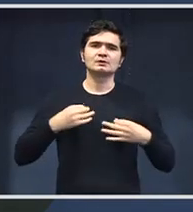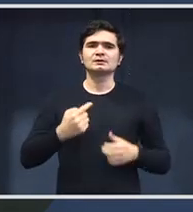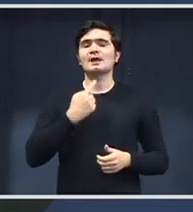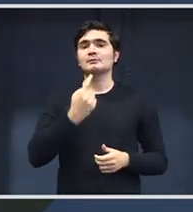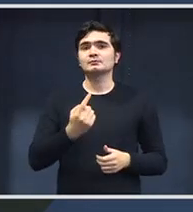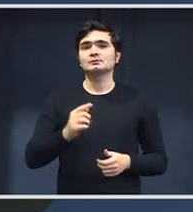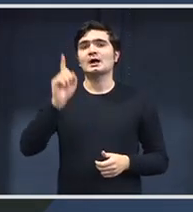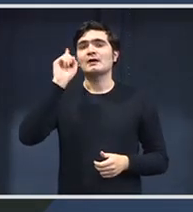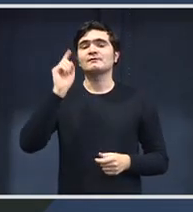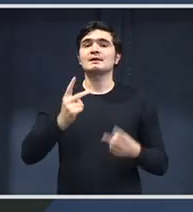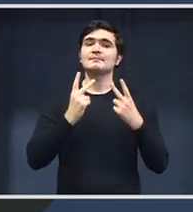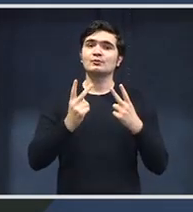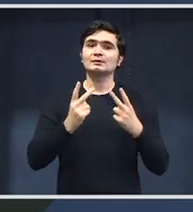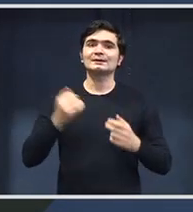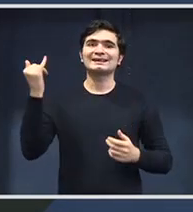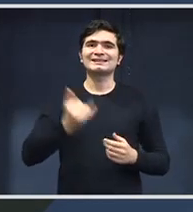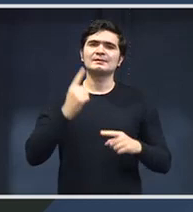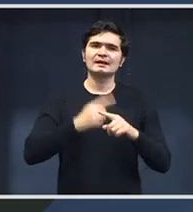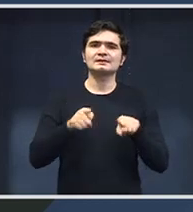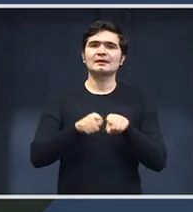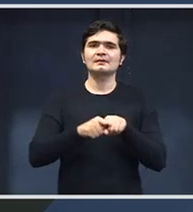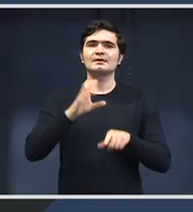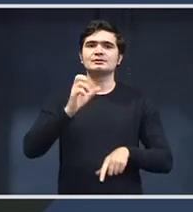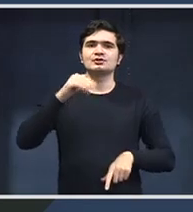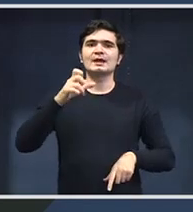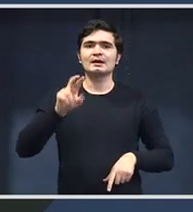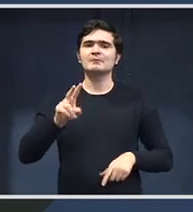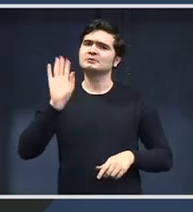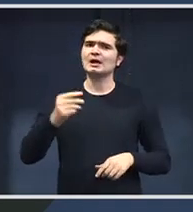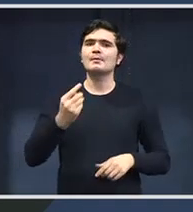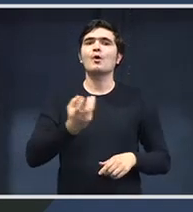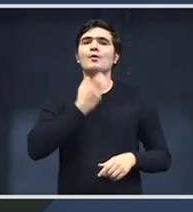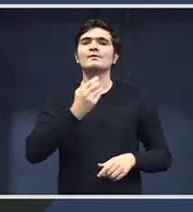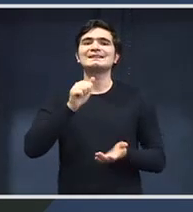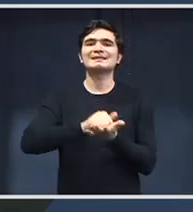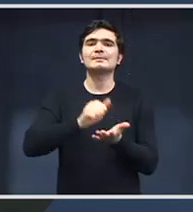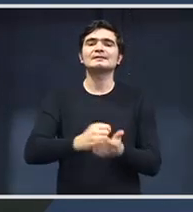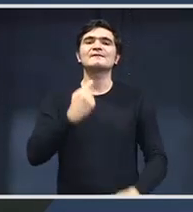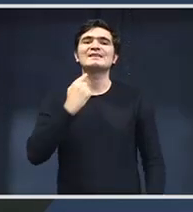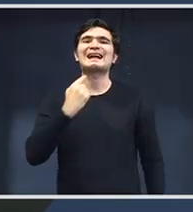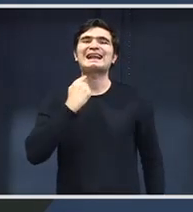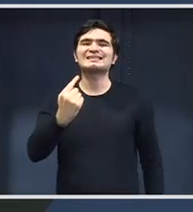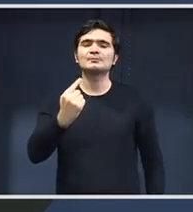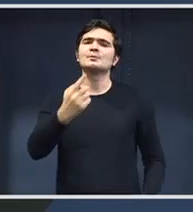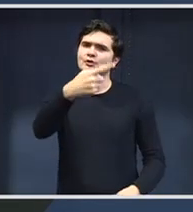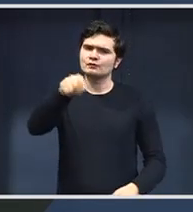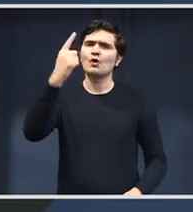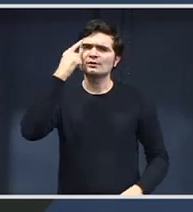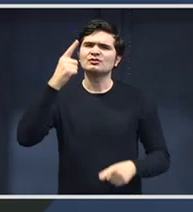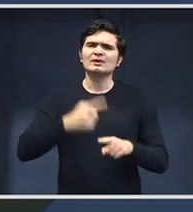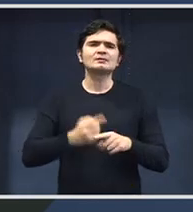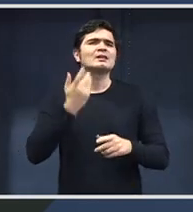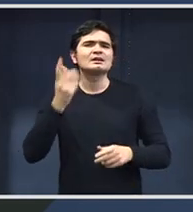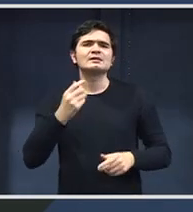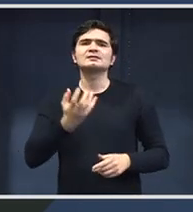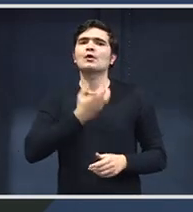că ar fi important să vină exact cum face CNCAF, să aibă conferință de presă săptămânal. Să știți exact când este conferința de presă și acolo să